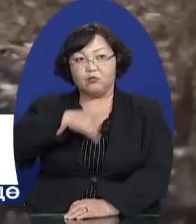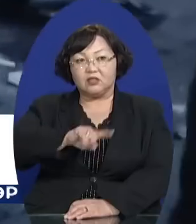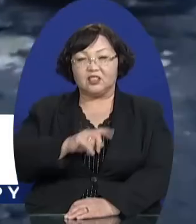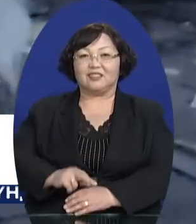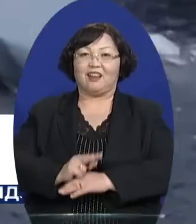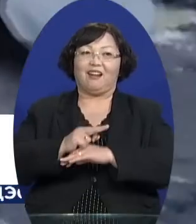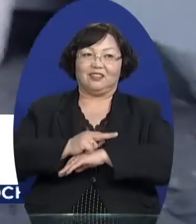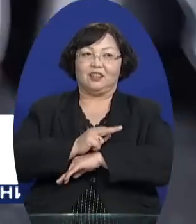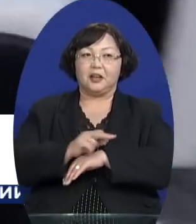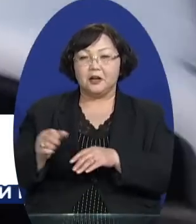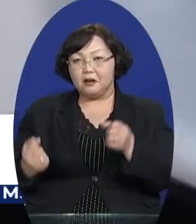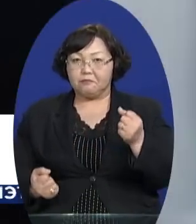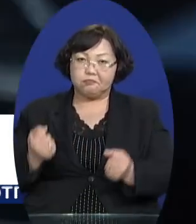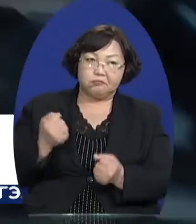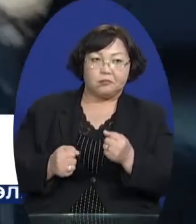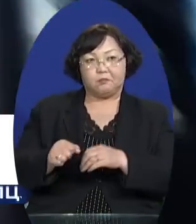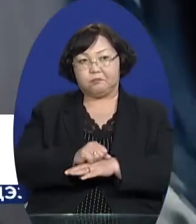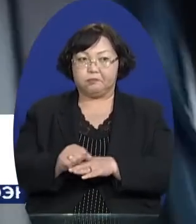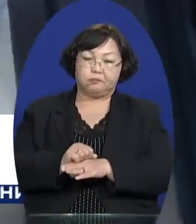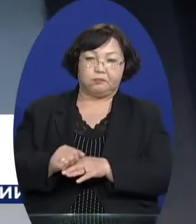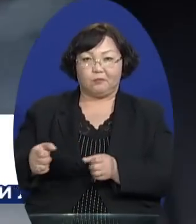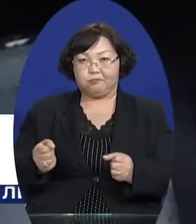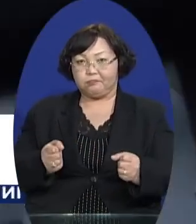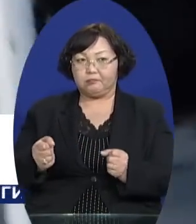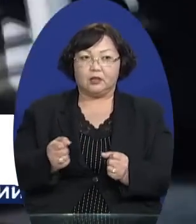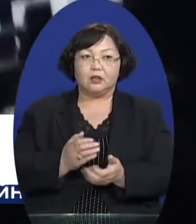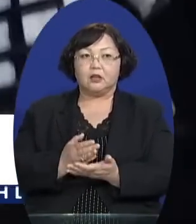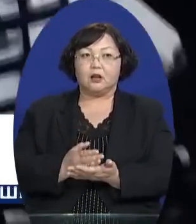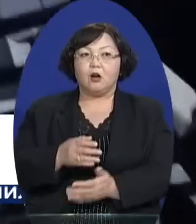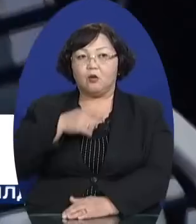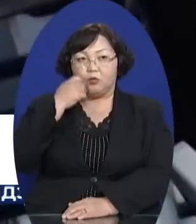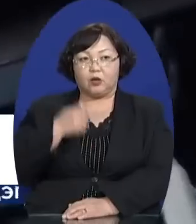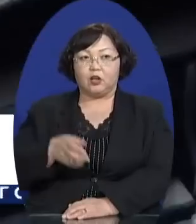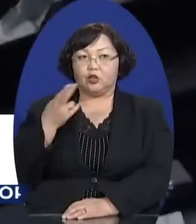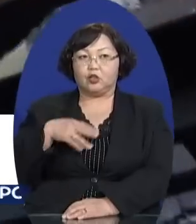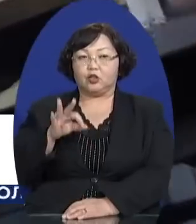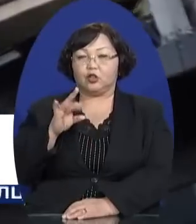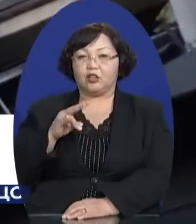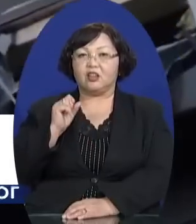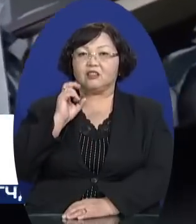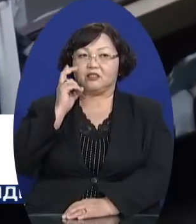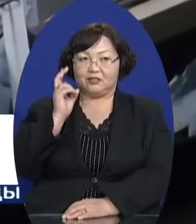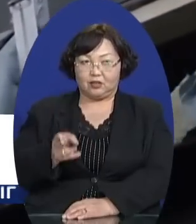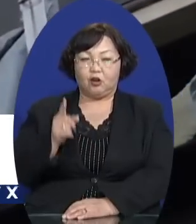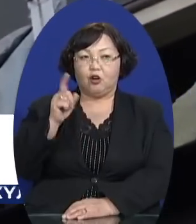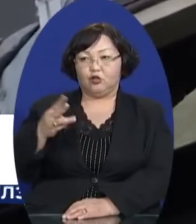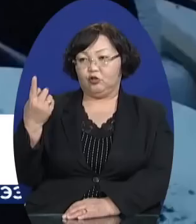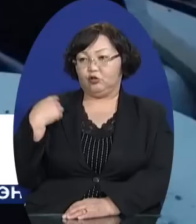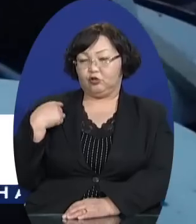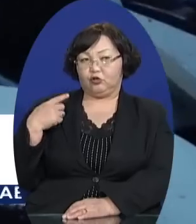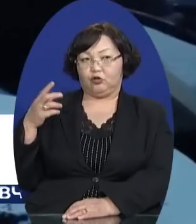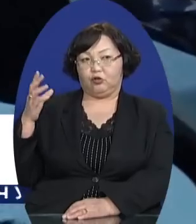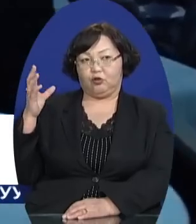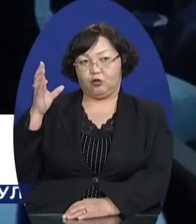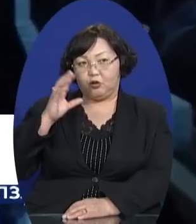бэлтгэл хийж байгаа мэн. Мөн зөөр Украины Донецк мужийн Краматорскотын төвийн хүн олонтой хэсэгт өчтөр ороо Пужингийн цохилт